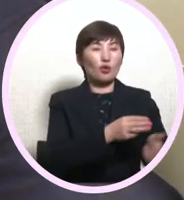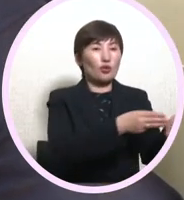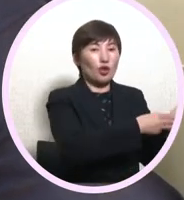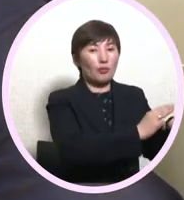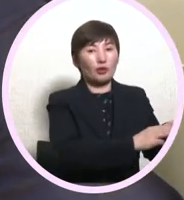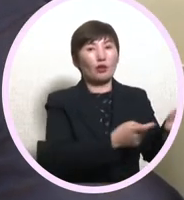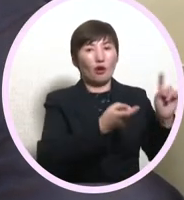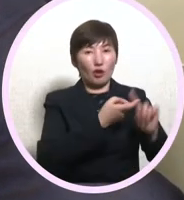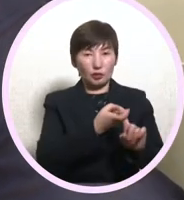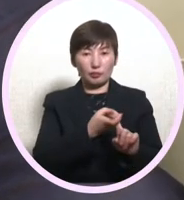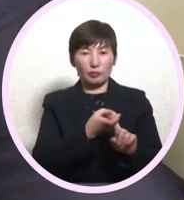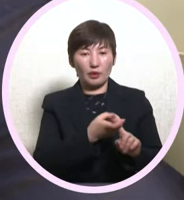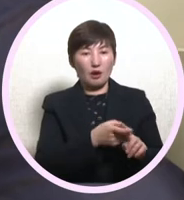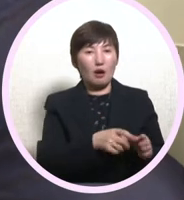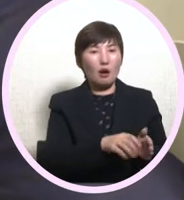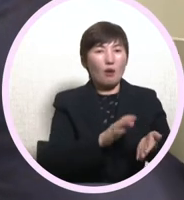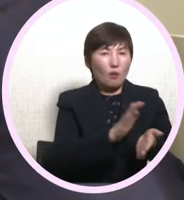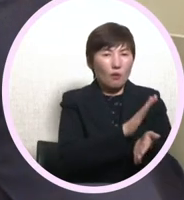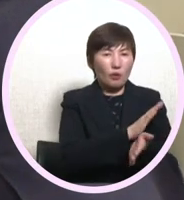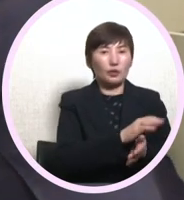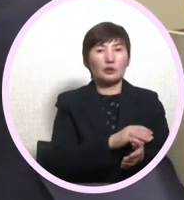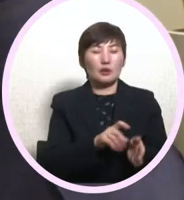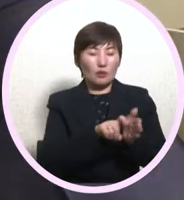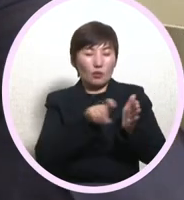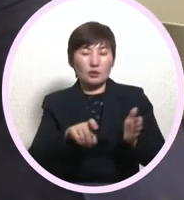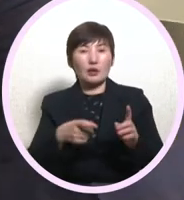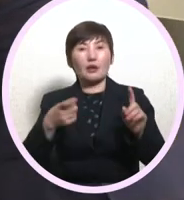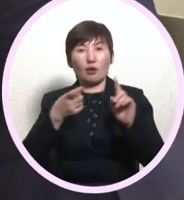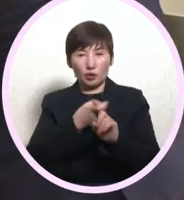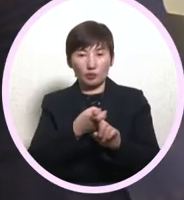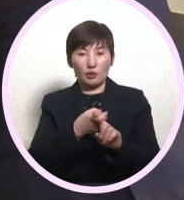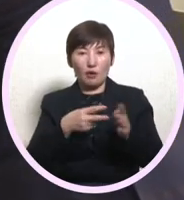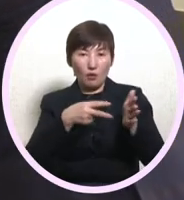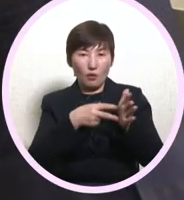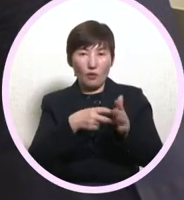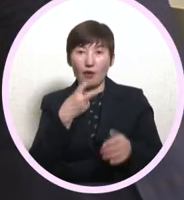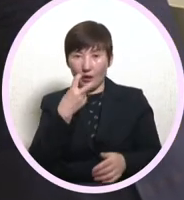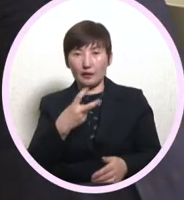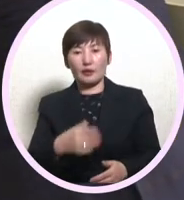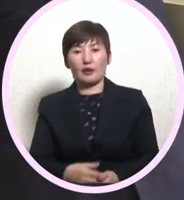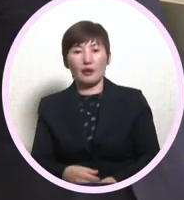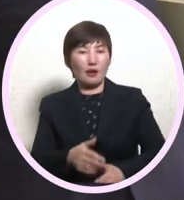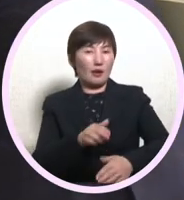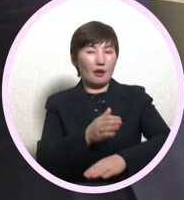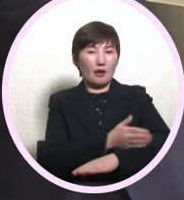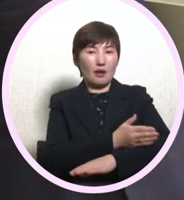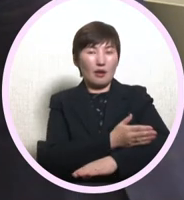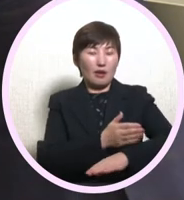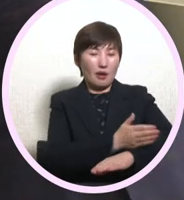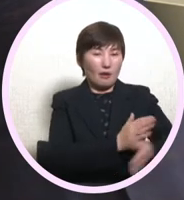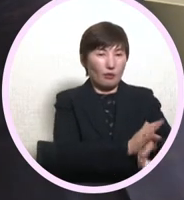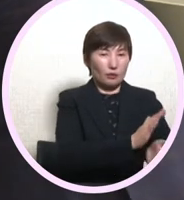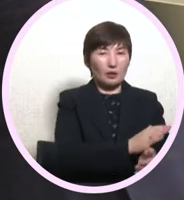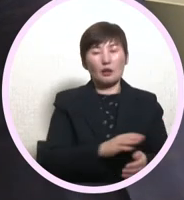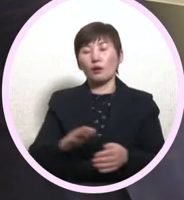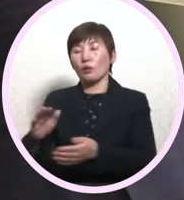өөрчлөлтийг хугацааны өөрчлөлт тавьцуулсан харьцааг хурдтал гэдэг. За эндээс эцсийн урднаас анхны урдыг хасаад